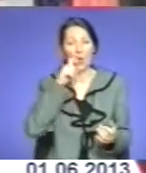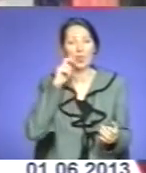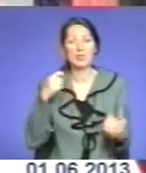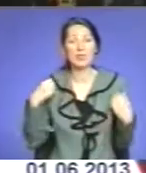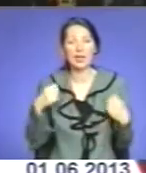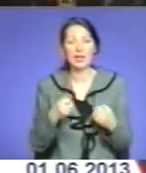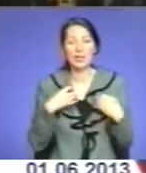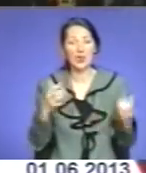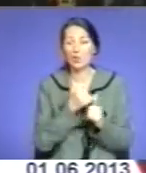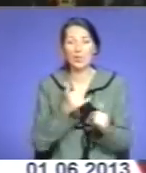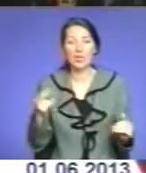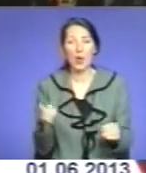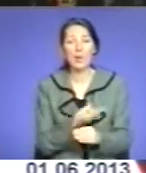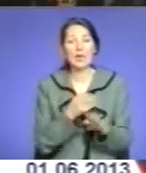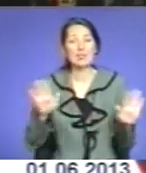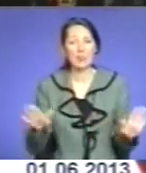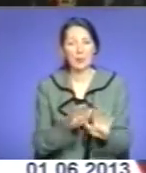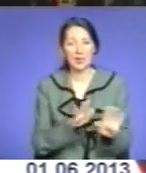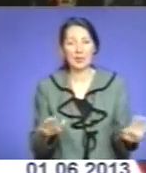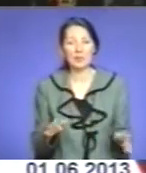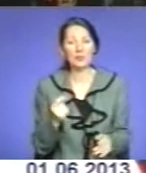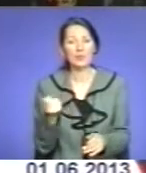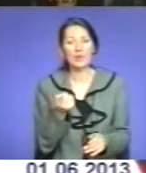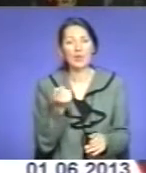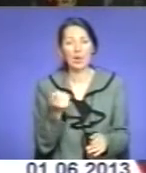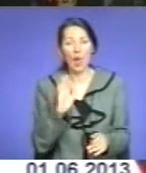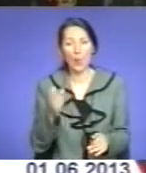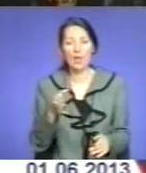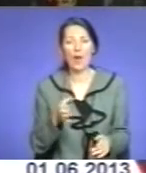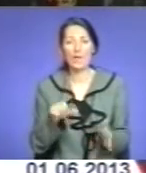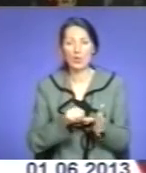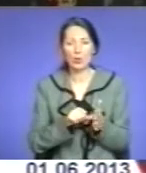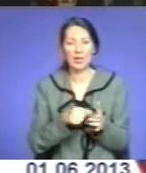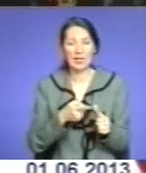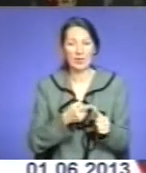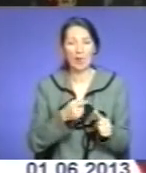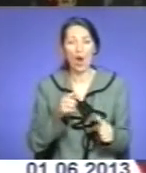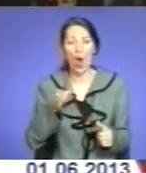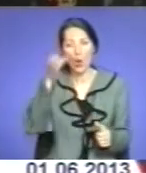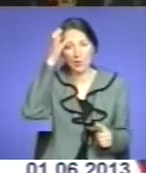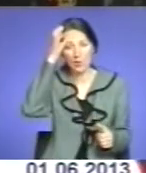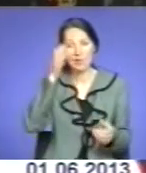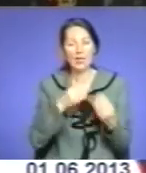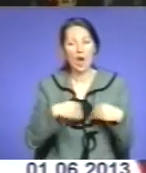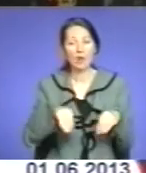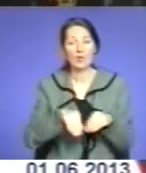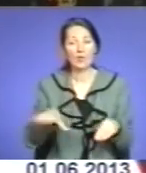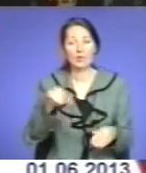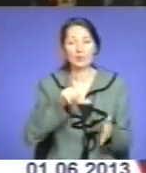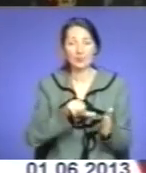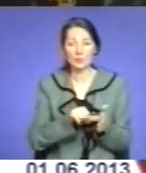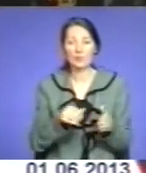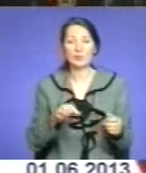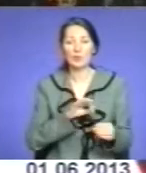пісні. Родзинка буде виступати, ми називаємо, освітянська родина. Це всі учасники навчально-виховного процесу. І